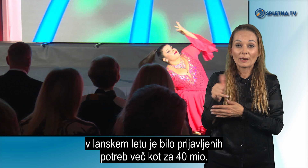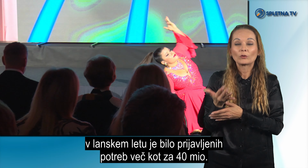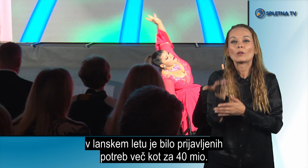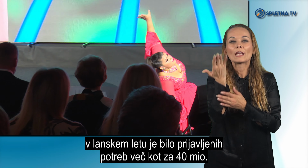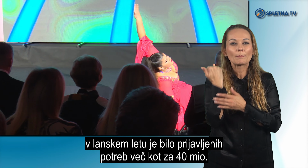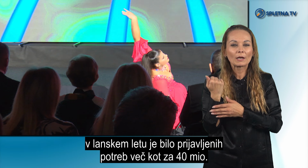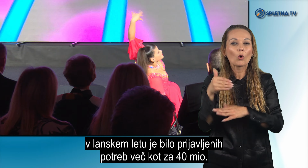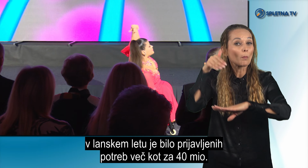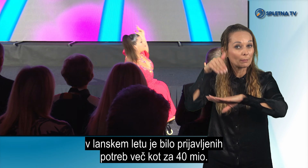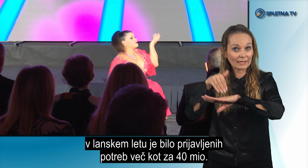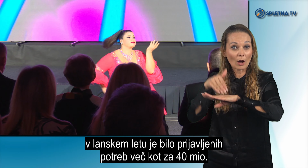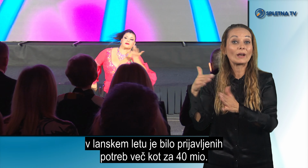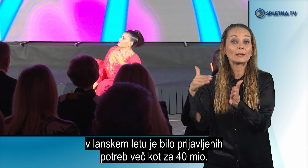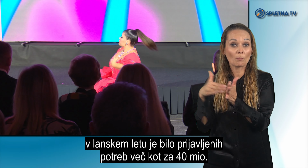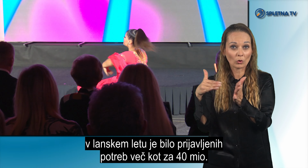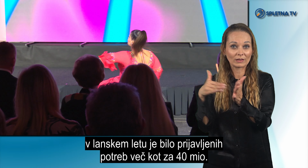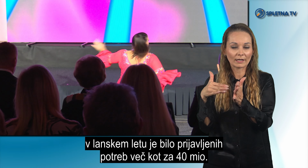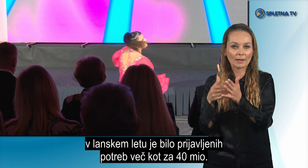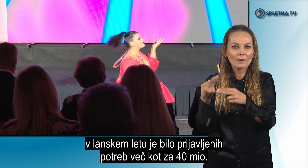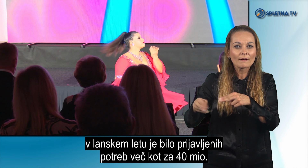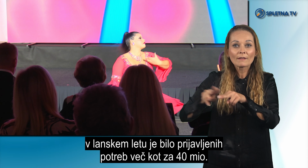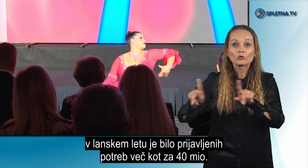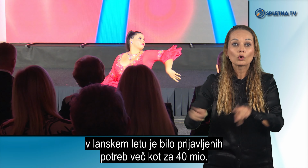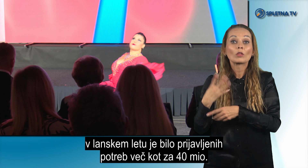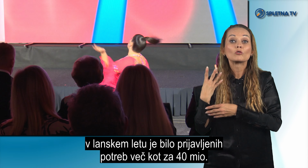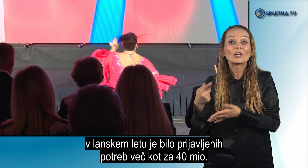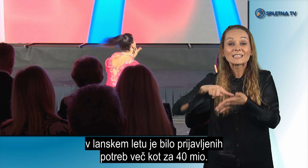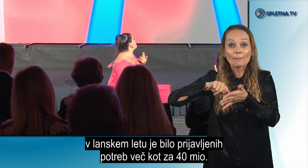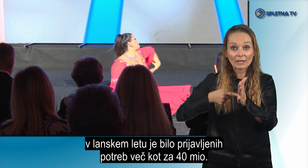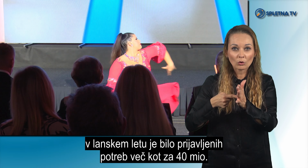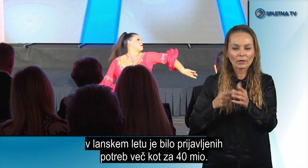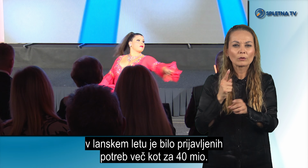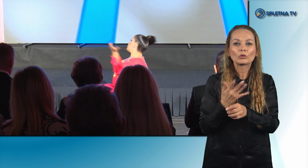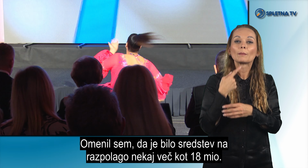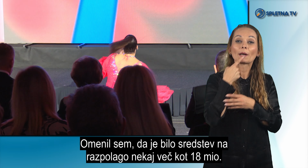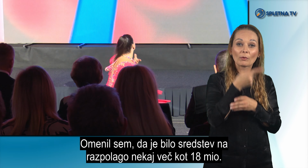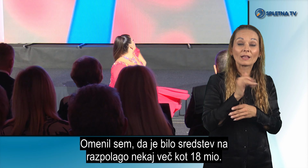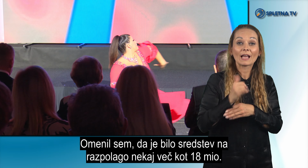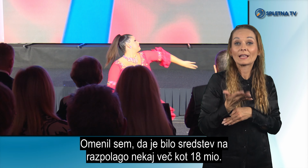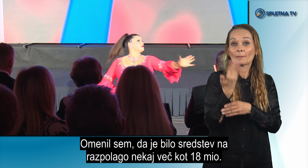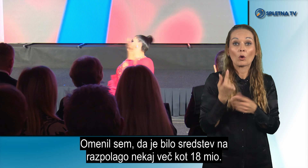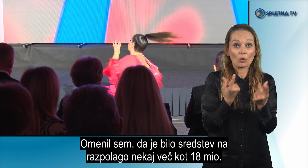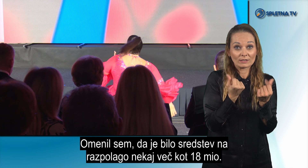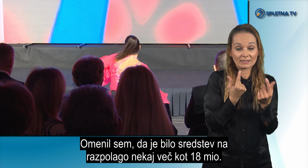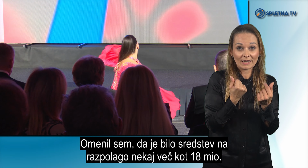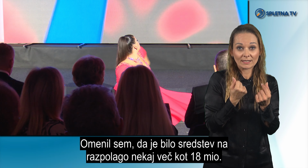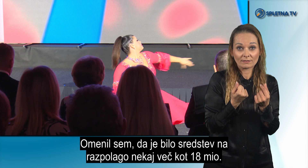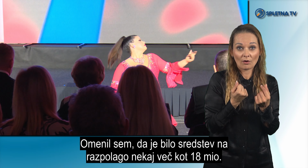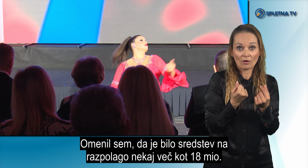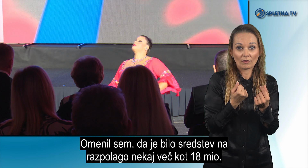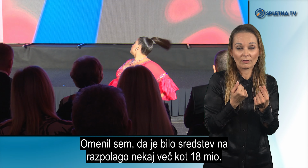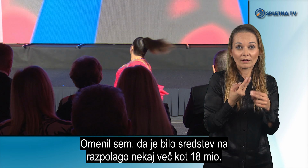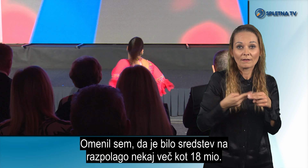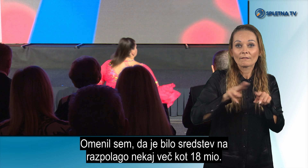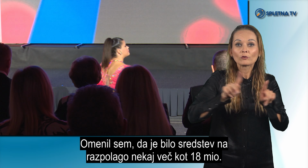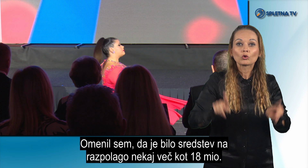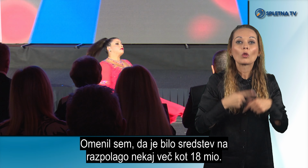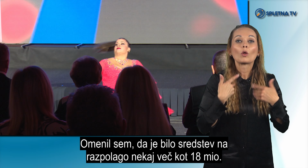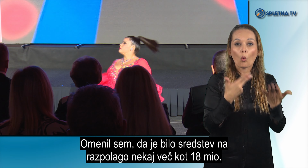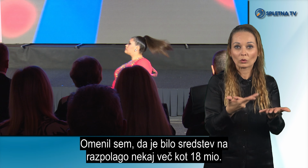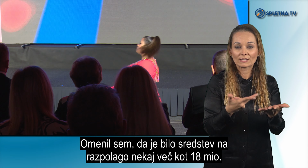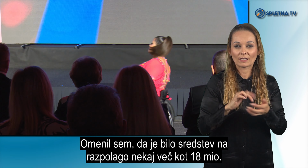lanskem letu je bilo prijavljenih potreb več kot 40 milijonov. Omenil sem pa že, da je bilo pa sredstva, ki so bile na razpolago, pa nekaj več